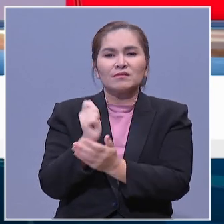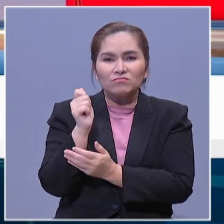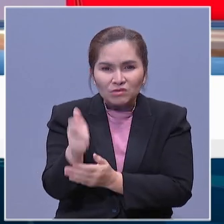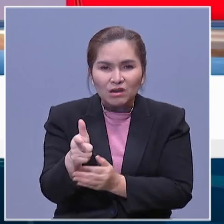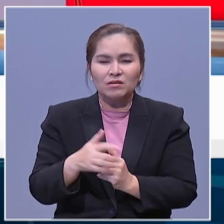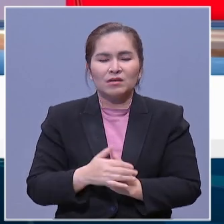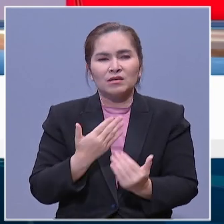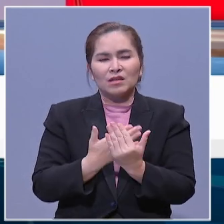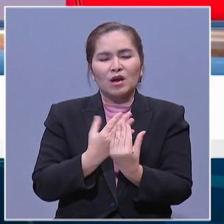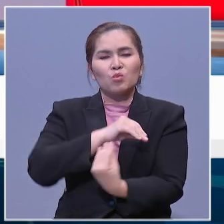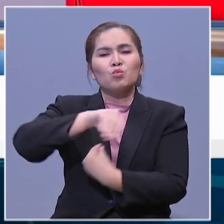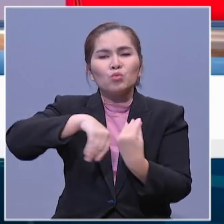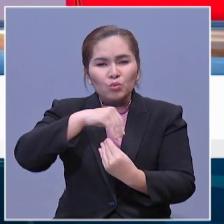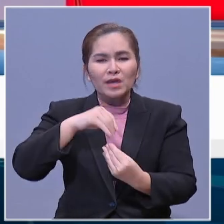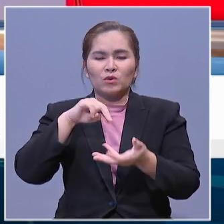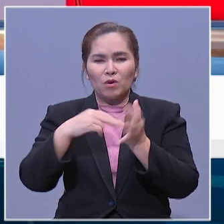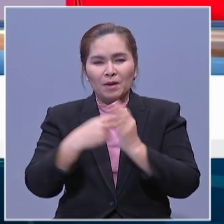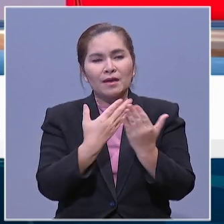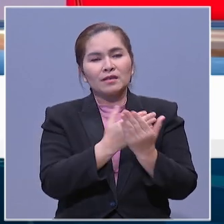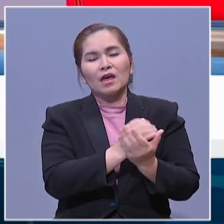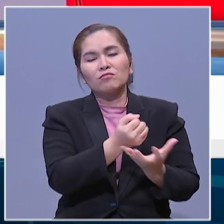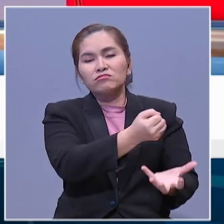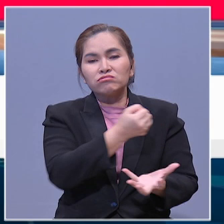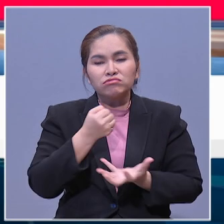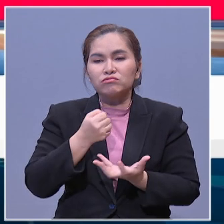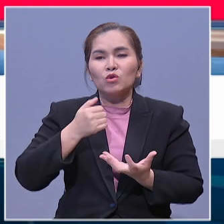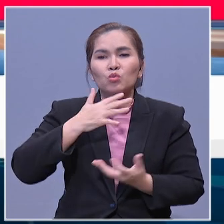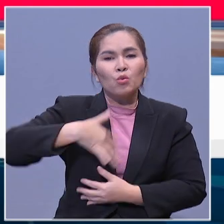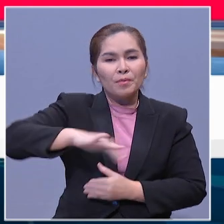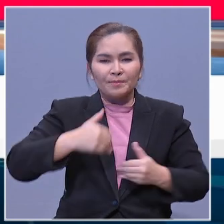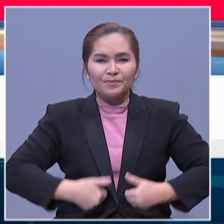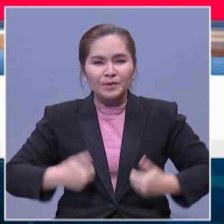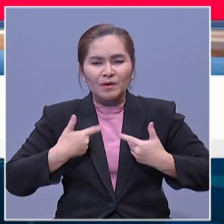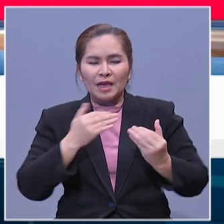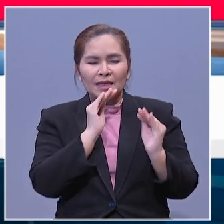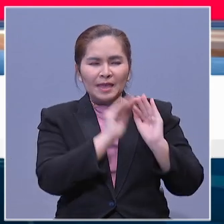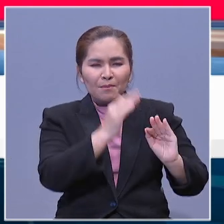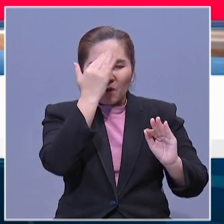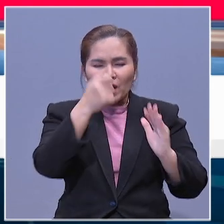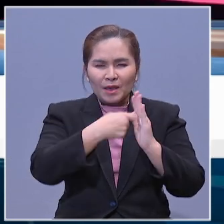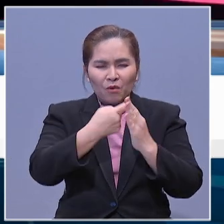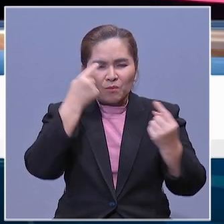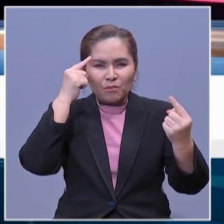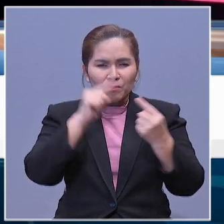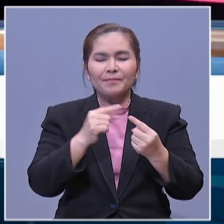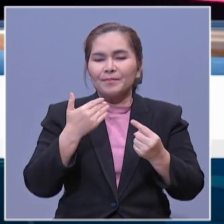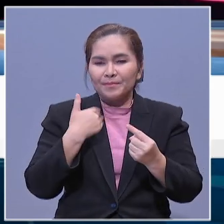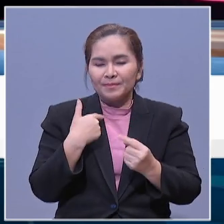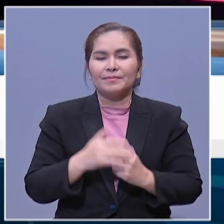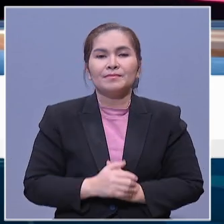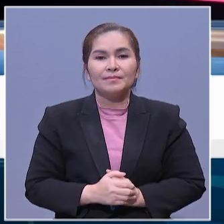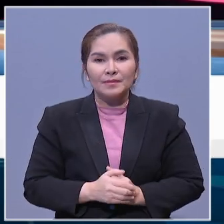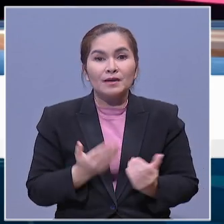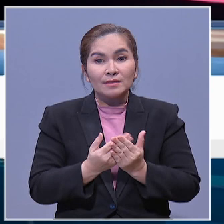ริงมันเป็นค่าใช้จ่ายคือไม่ใช่จะเอาเงินก้อนนั้นมาใช้จ่ายทั่วไปได้แต่เก็บเพื่ออะไรบางอย่างส่วนการแจกเงิน